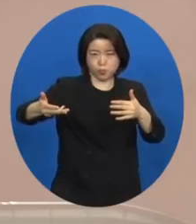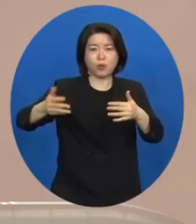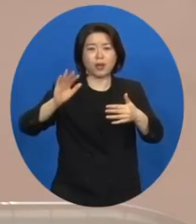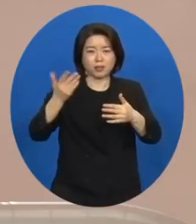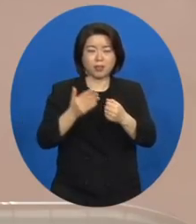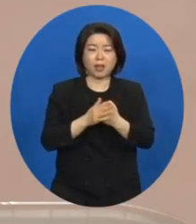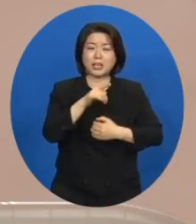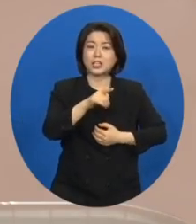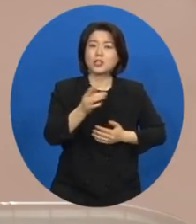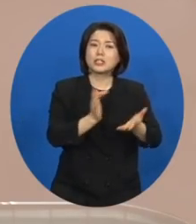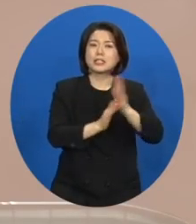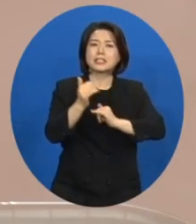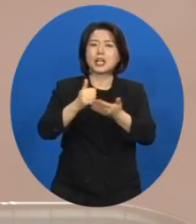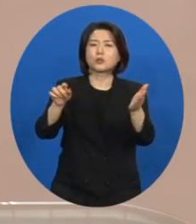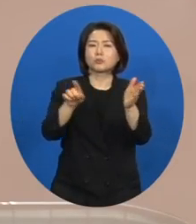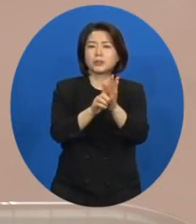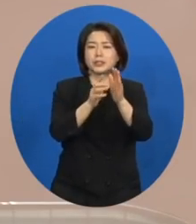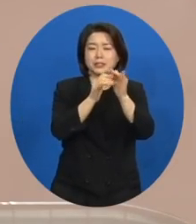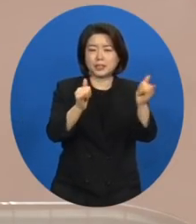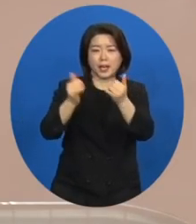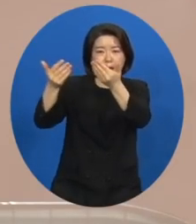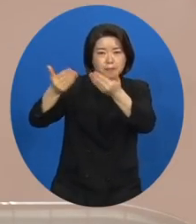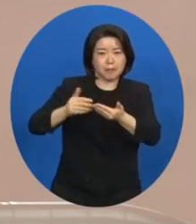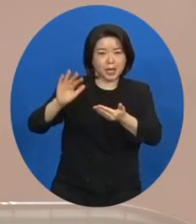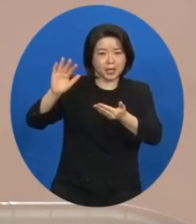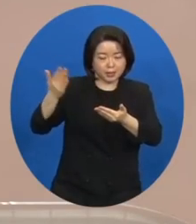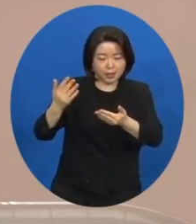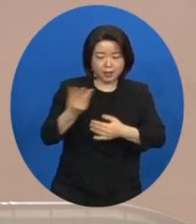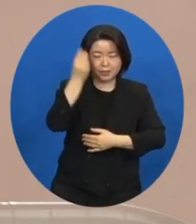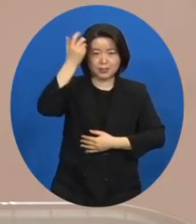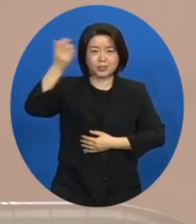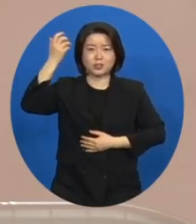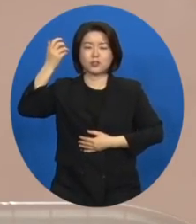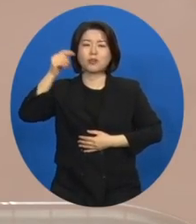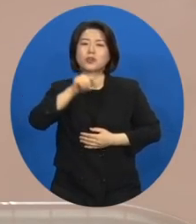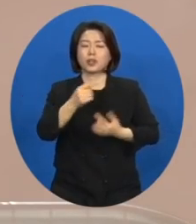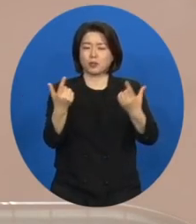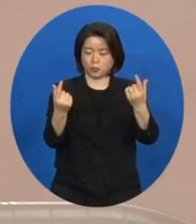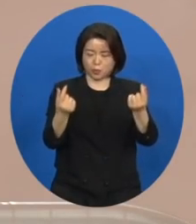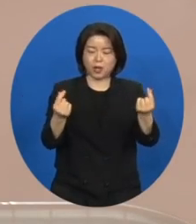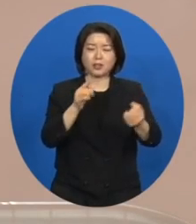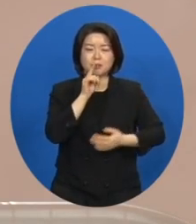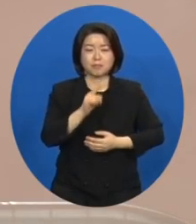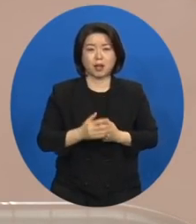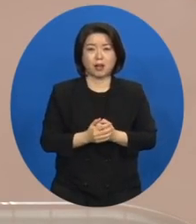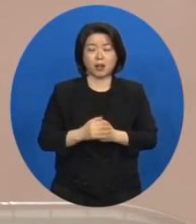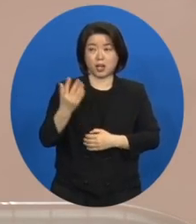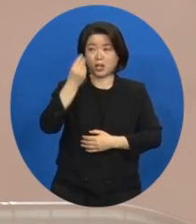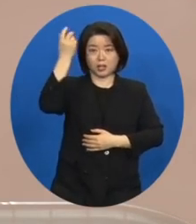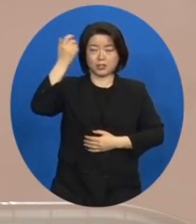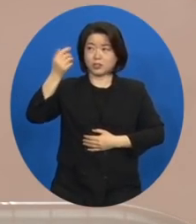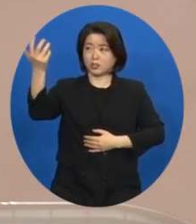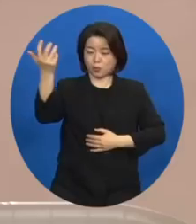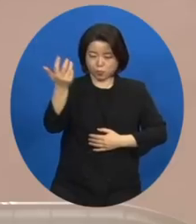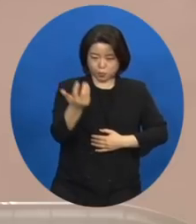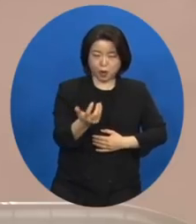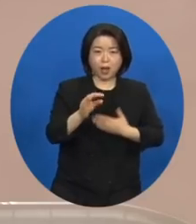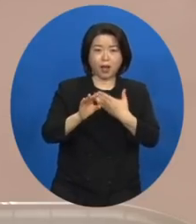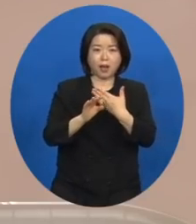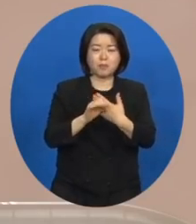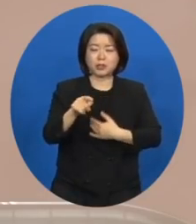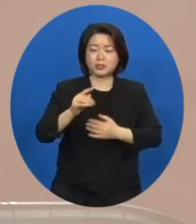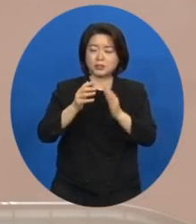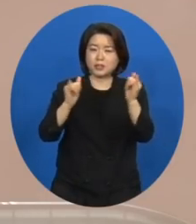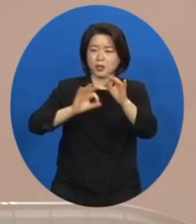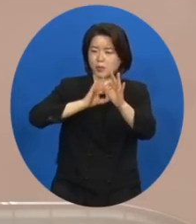이것은 예수를 믿은 사람이 받게 될 성령을 가리켜서 하신 말씀이다 성령이 임하게 되면 그 사람은 영원히 매